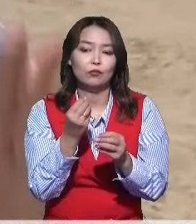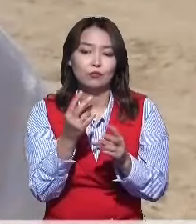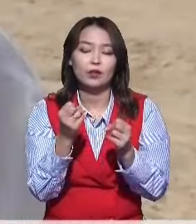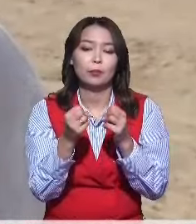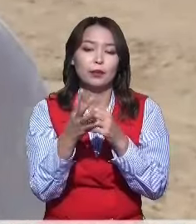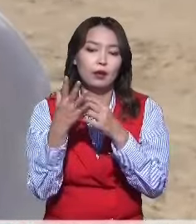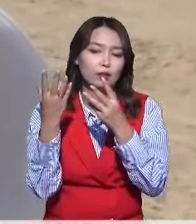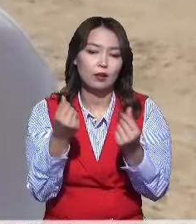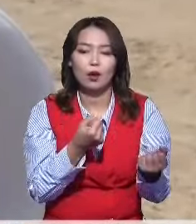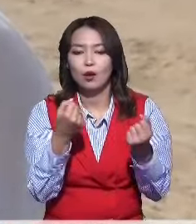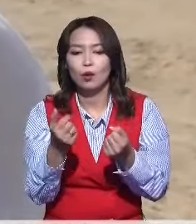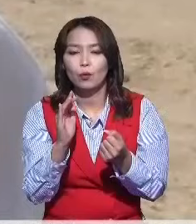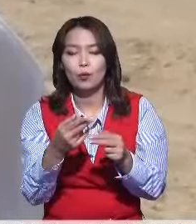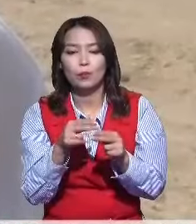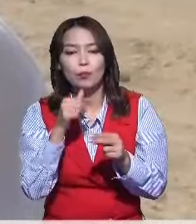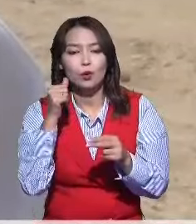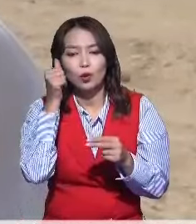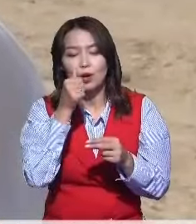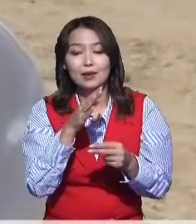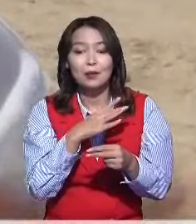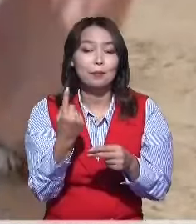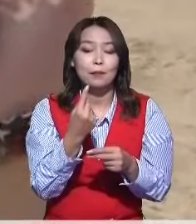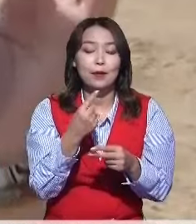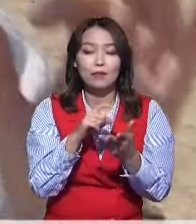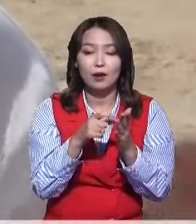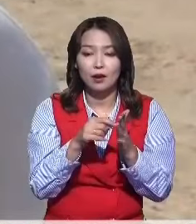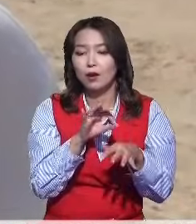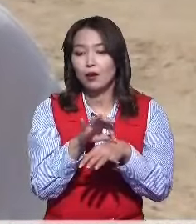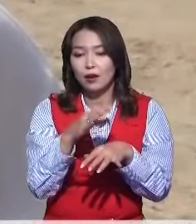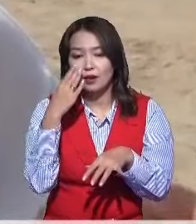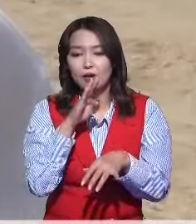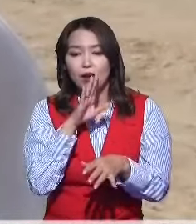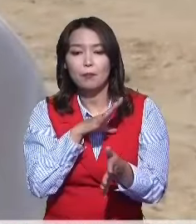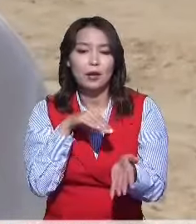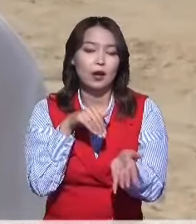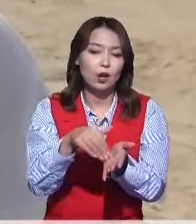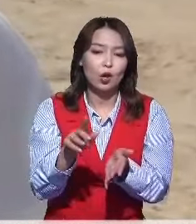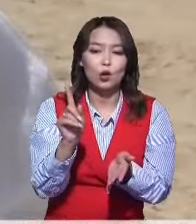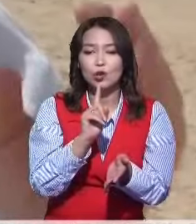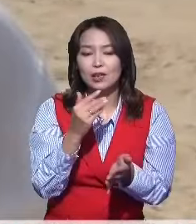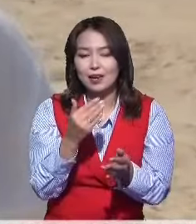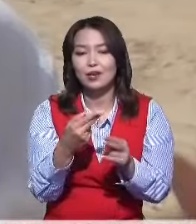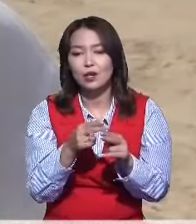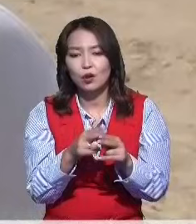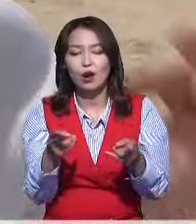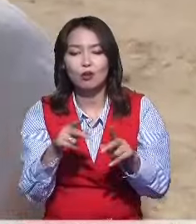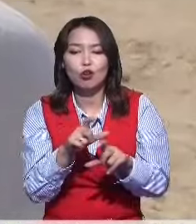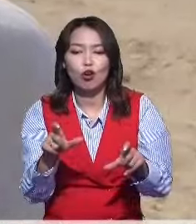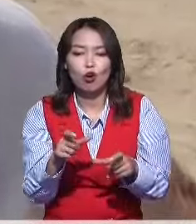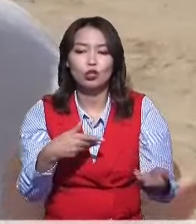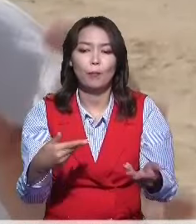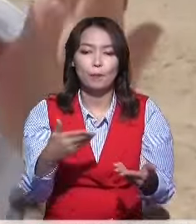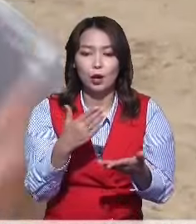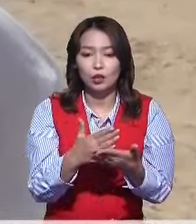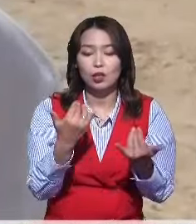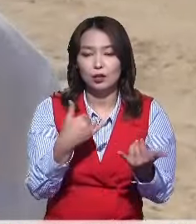дней. При этом скажу, что в прошлом году мы возили первоклашек, но потом родители сами отказались, возмутившись тем, что остальные школьники ходят пешком. Сейчас я не